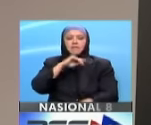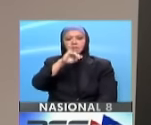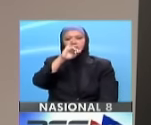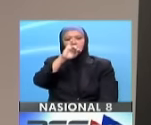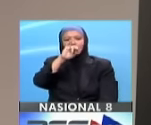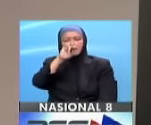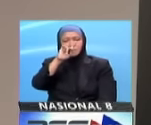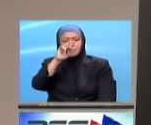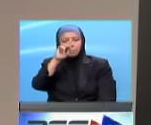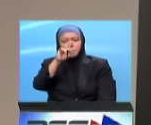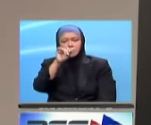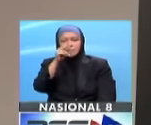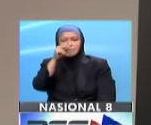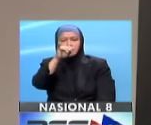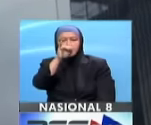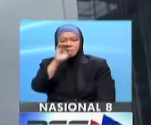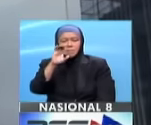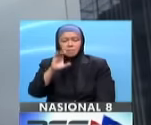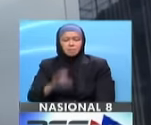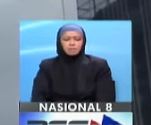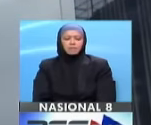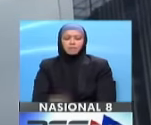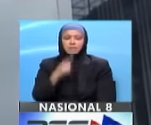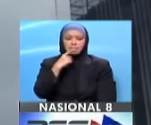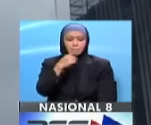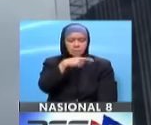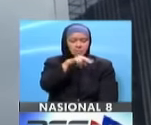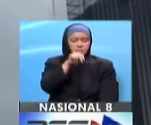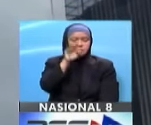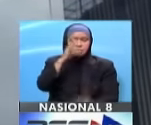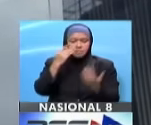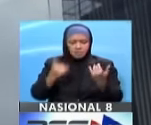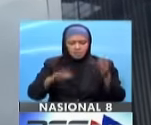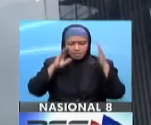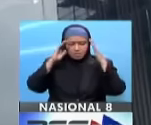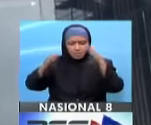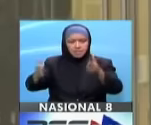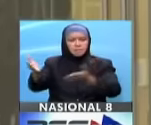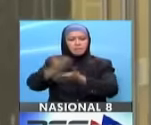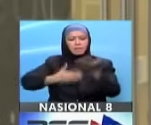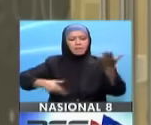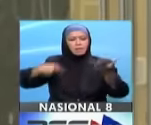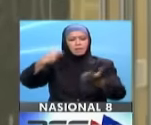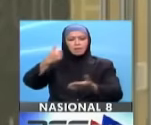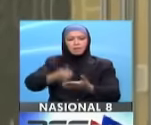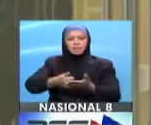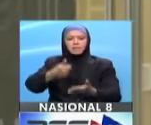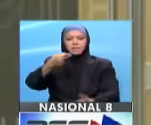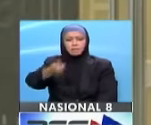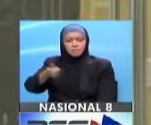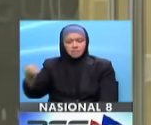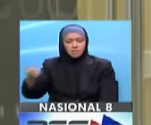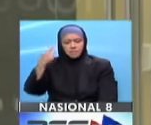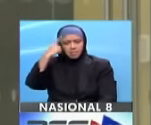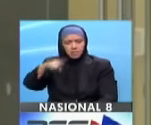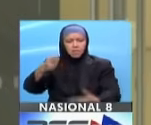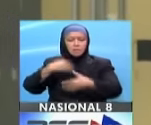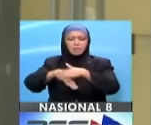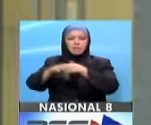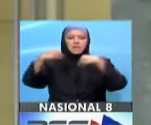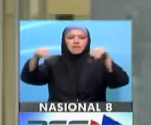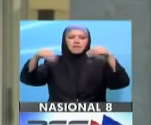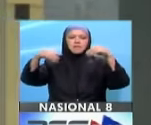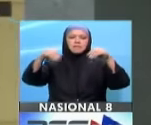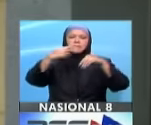Dari pengurusan aset dan unit saham amanah, PNB telah berkembang ke sektor hartanah dan telah mendapat restu Perdana Menteri untuk melangkah masuk ke